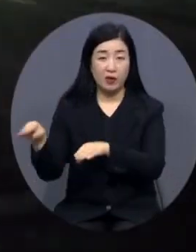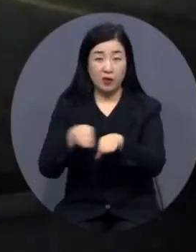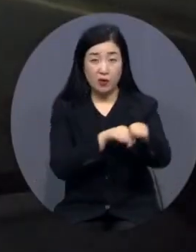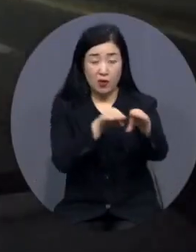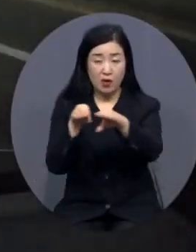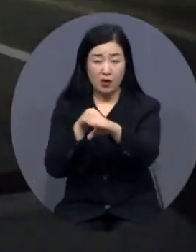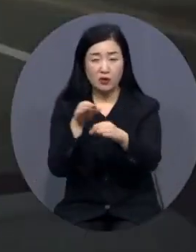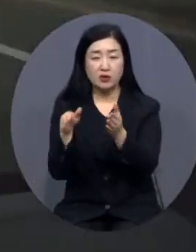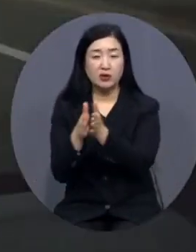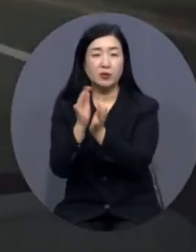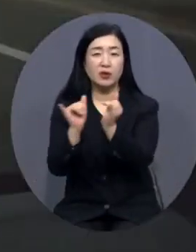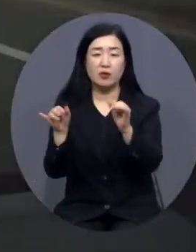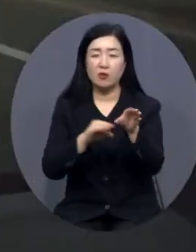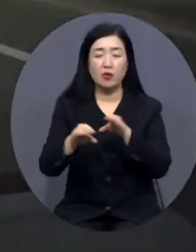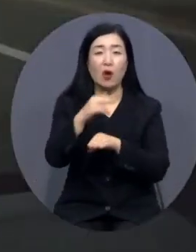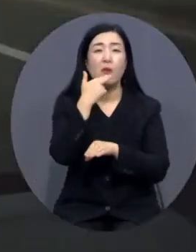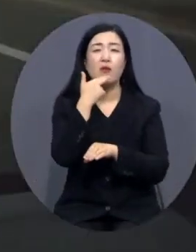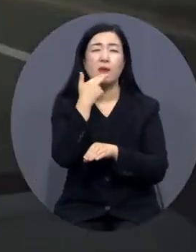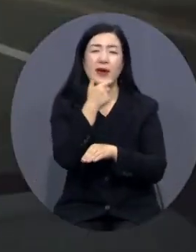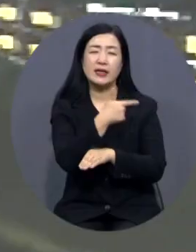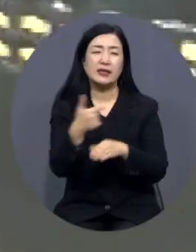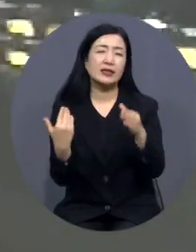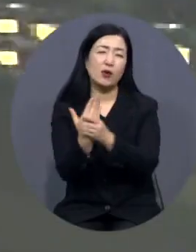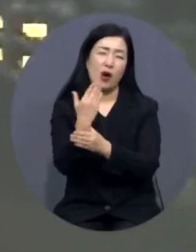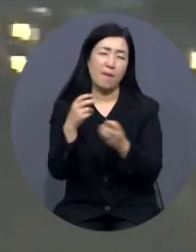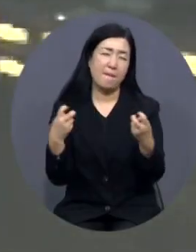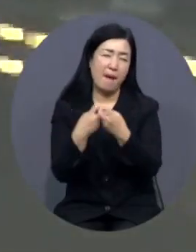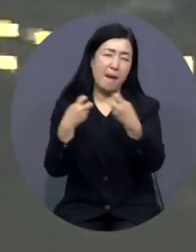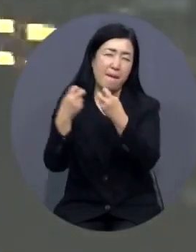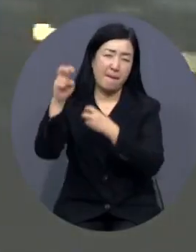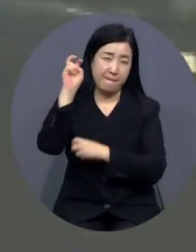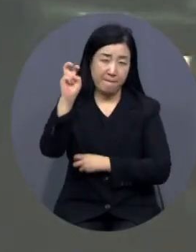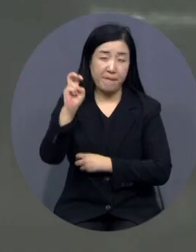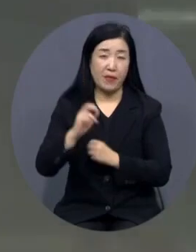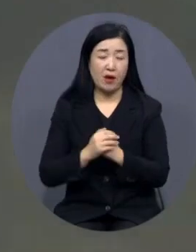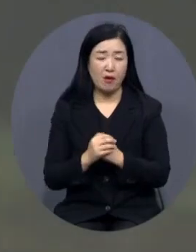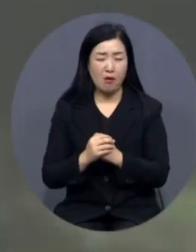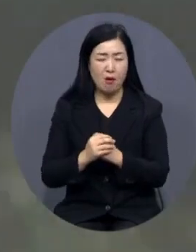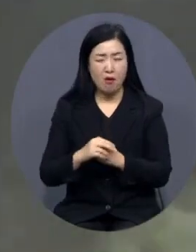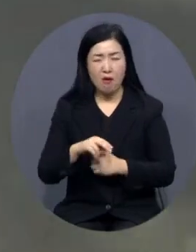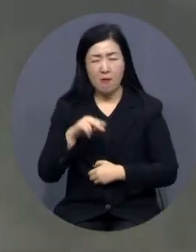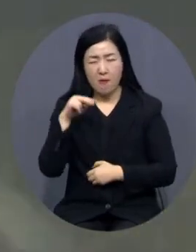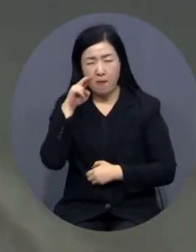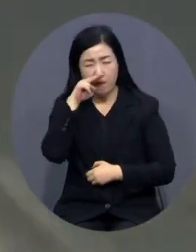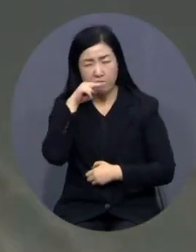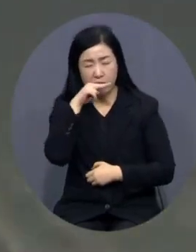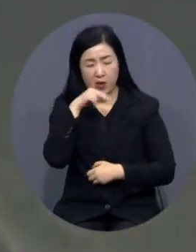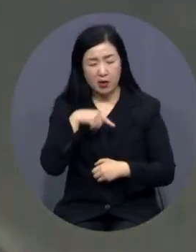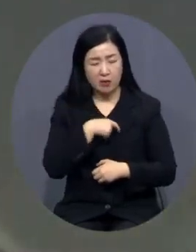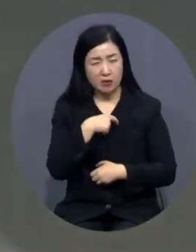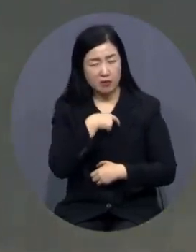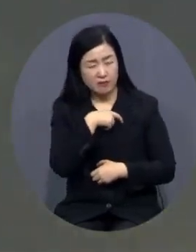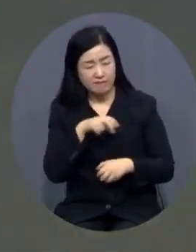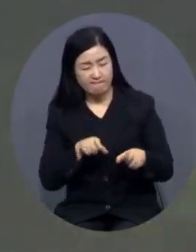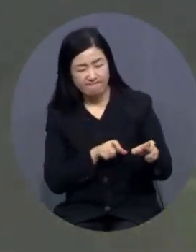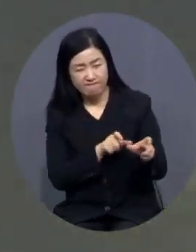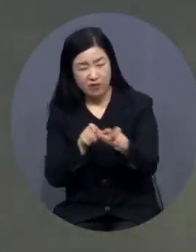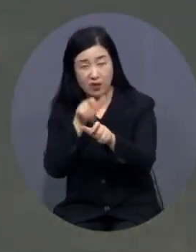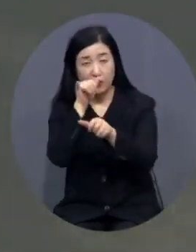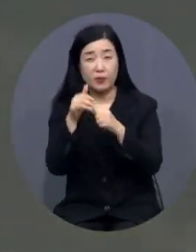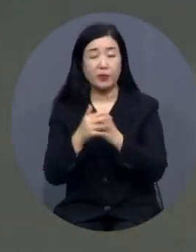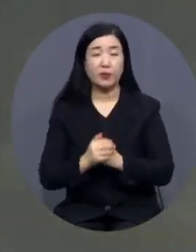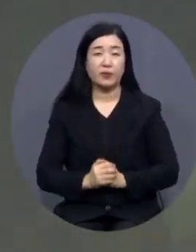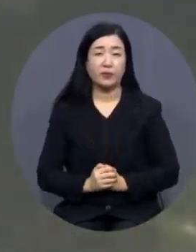시민들이 없었다면 대형 사고로 이어질 뻔한 상황. 수상한 움직임에 발벗고 나선 시민의식이 빛난